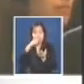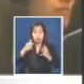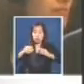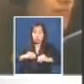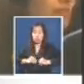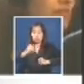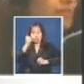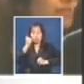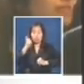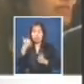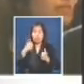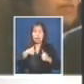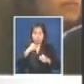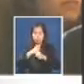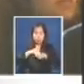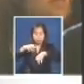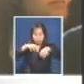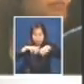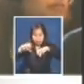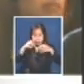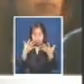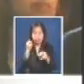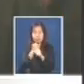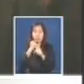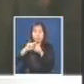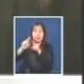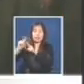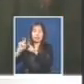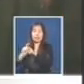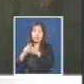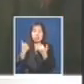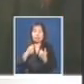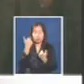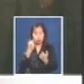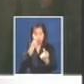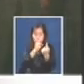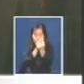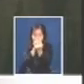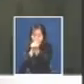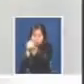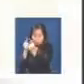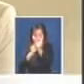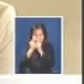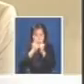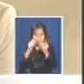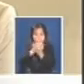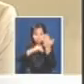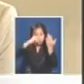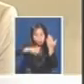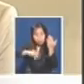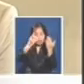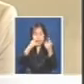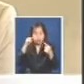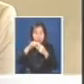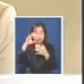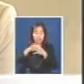างดีซึ่งเราก็จะมีระบบในการติดตามบริษัทต่างๆที่เข้ามาติดต่อประเทศไทยเพื่อที่ให้เกิดเป็นเรื่องของการค้าการลงทุนอย่